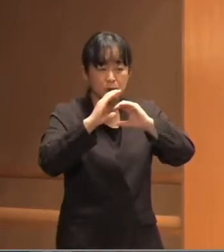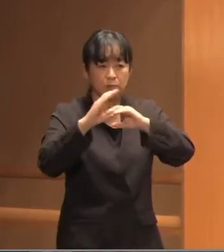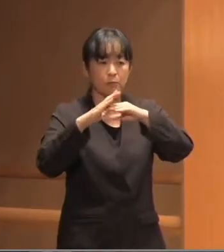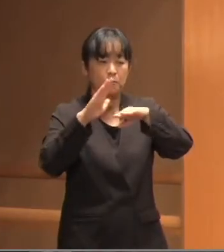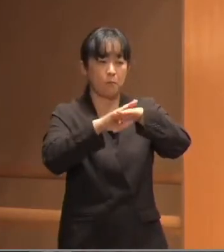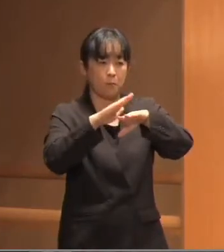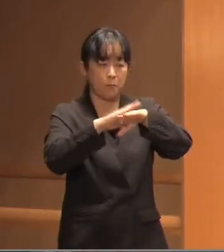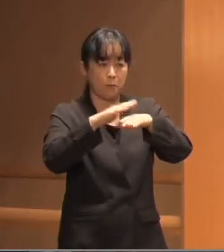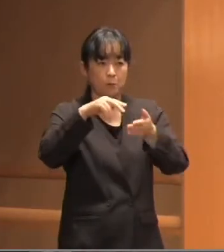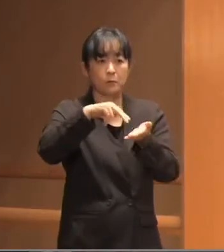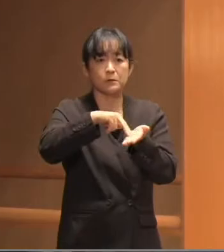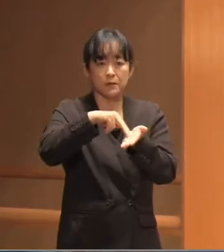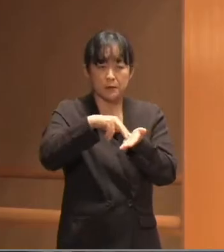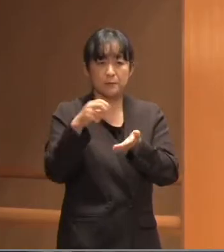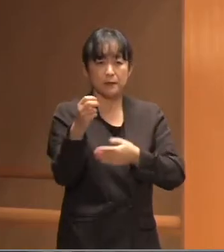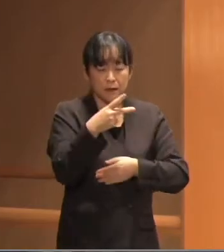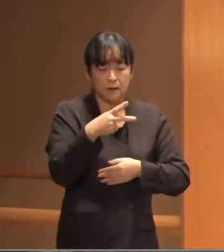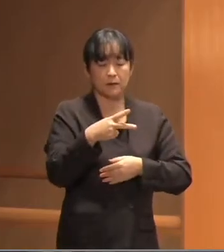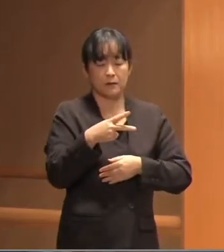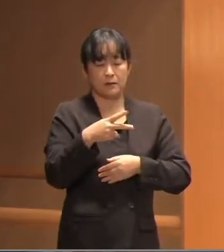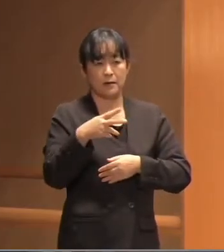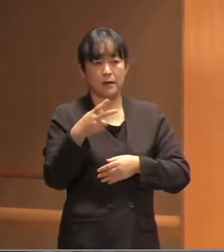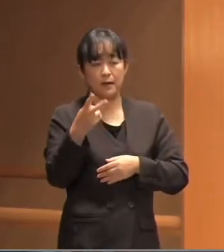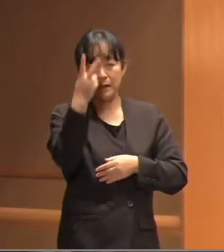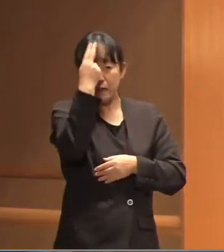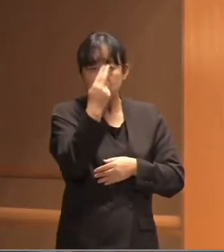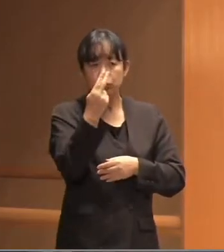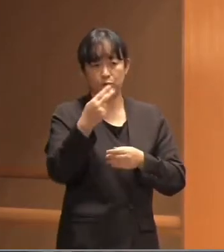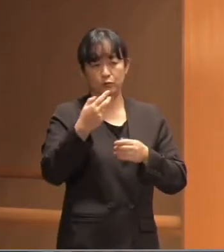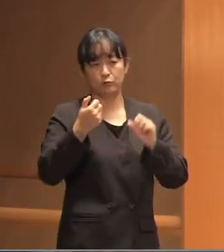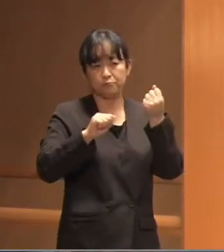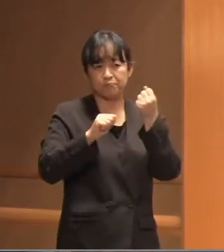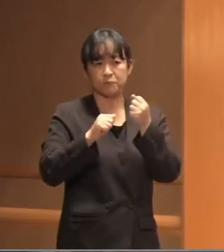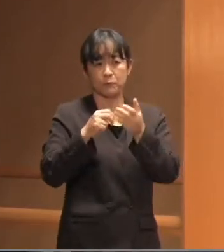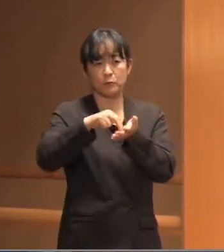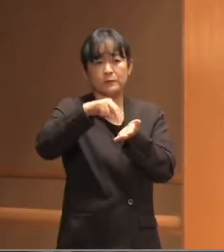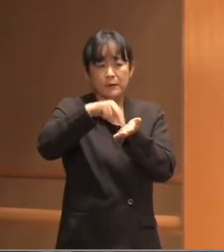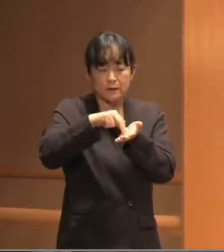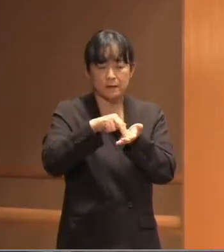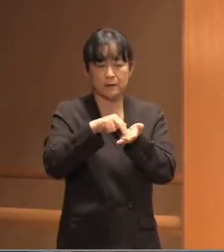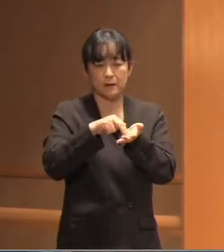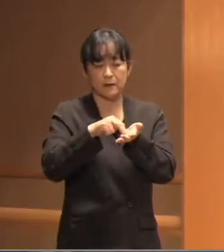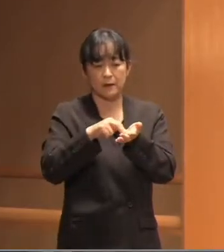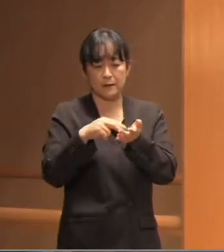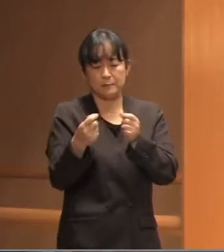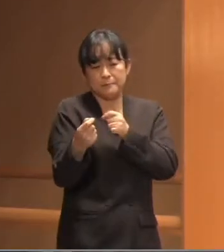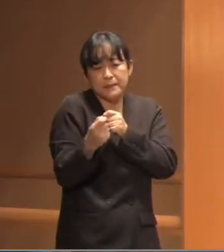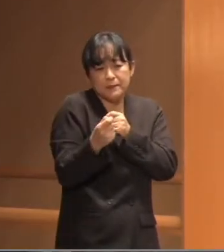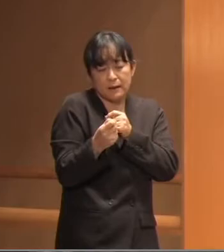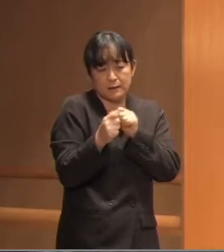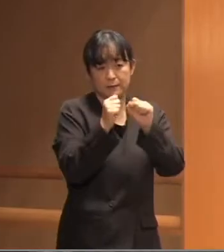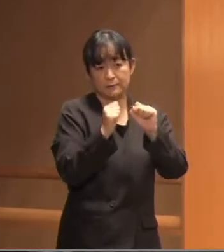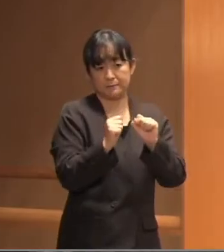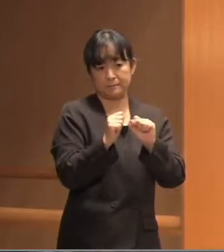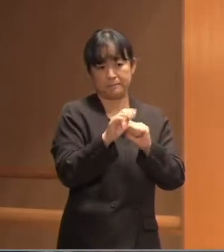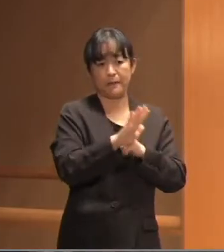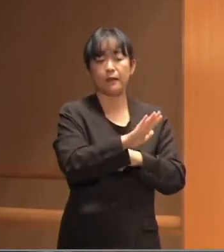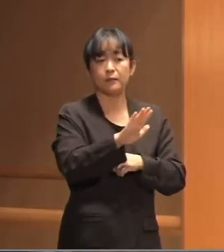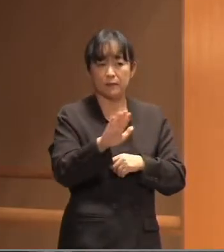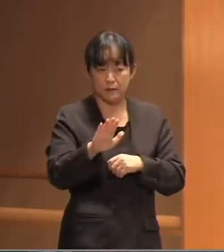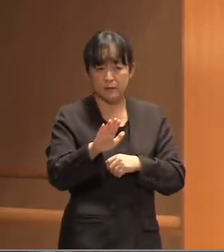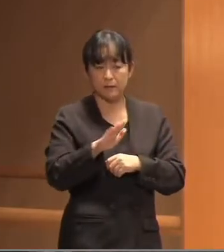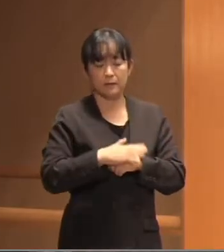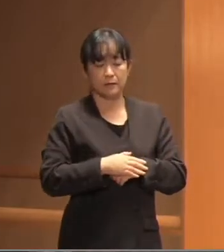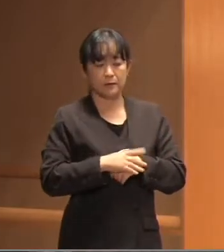、また芸術として常に私たちの身近に存在し、生